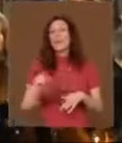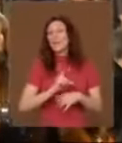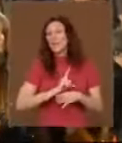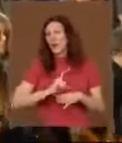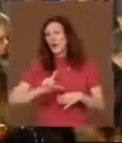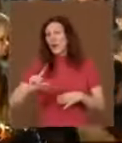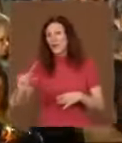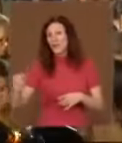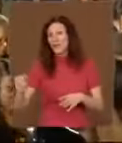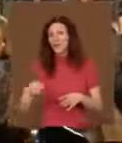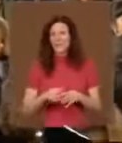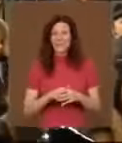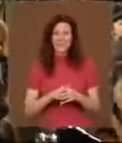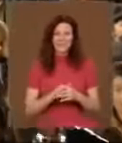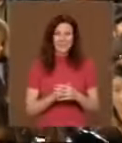веки